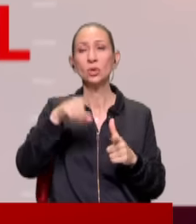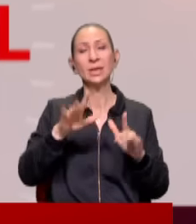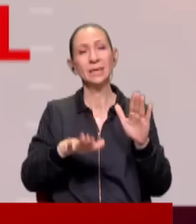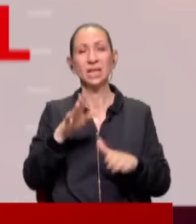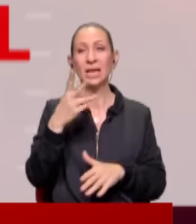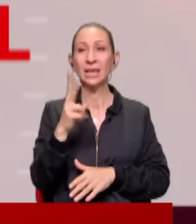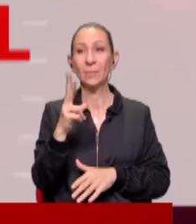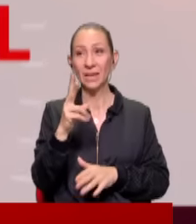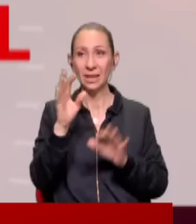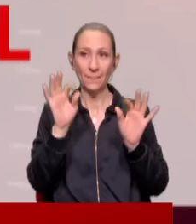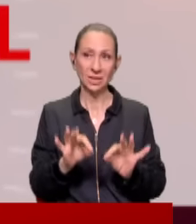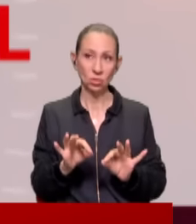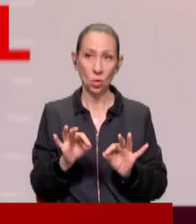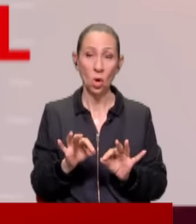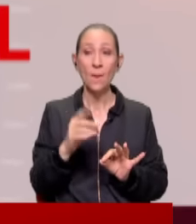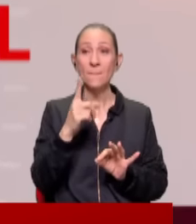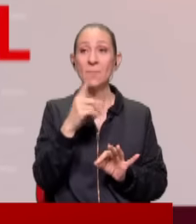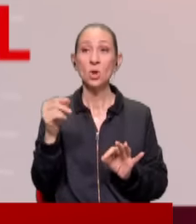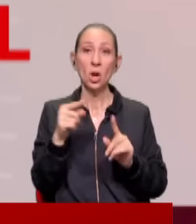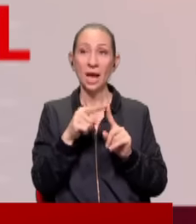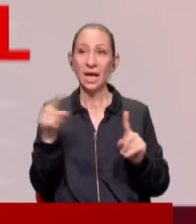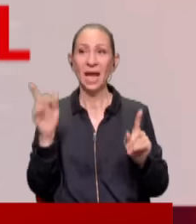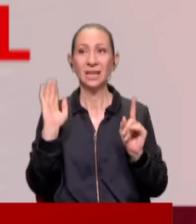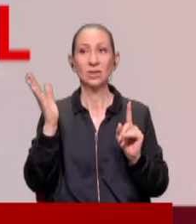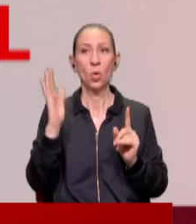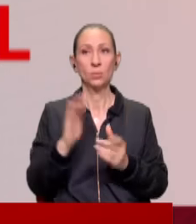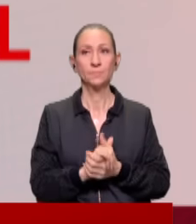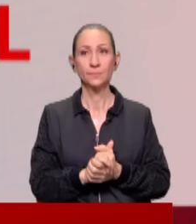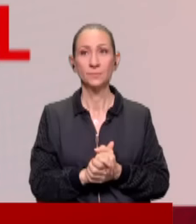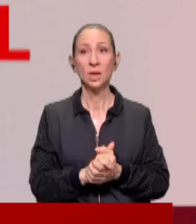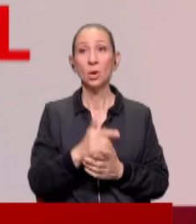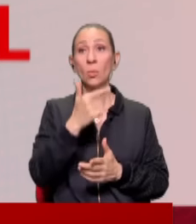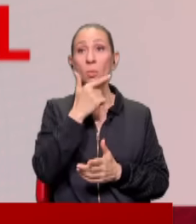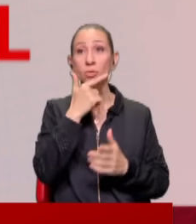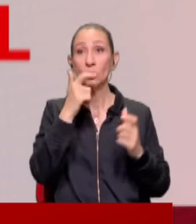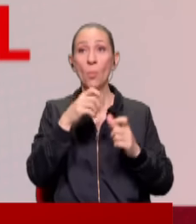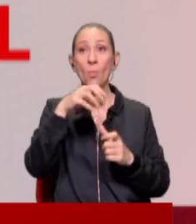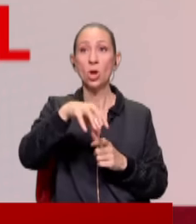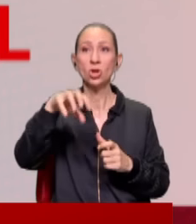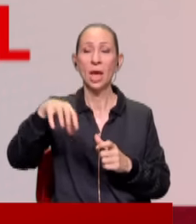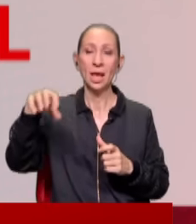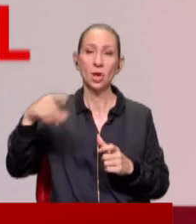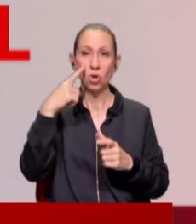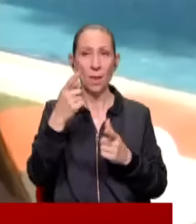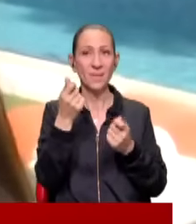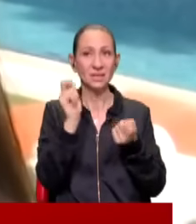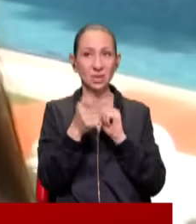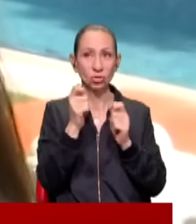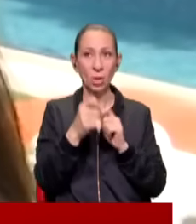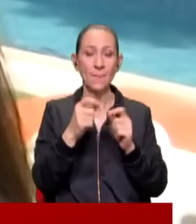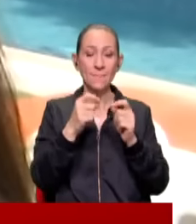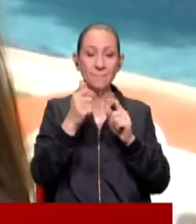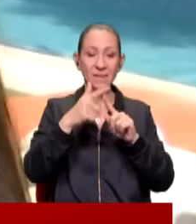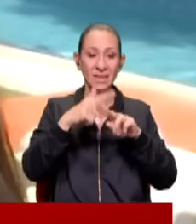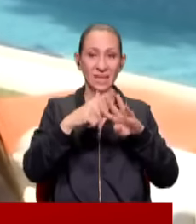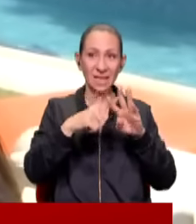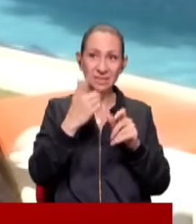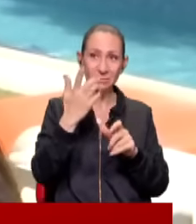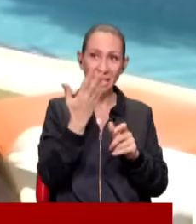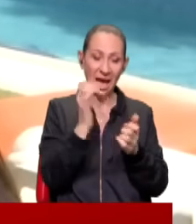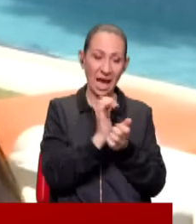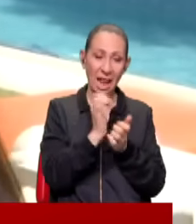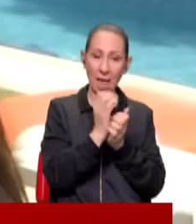yaklaşık 2000 liradan başlıyor, 1 milyon liraya kadar çıkıyor. Bodrum'un bölgelerine göre biraz fiyatlar değişiyor. Bitez, Ortakent kısmı biraz